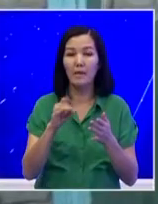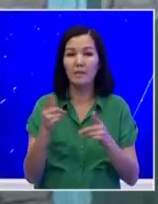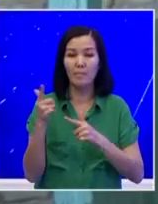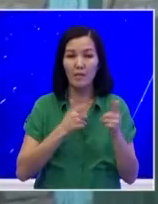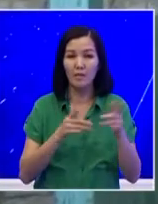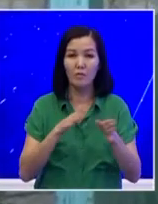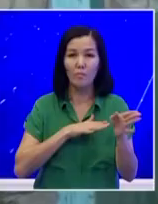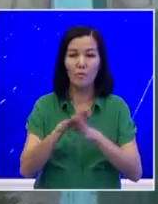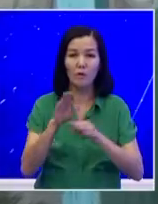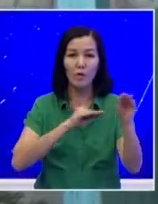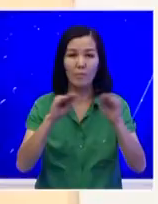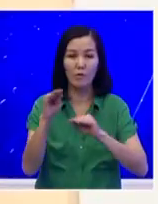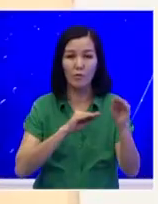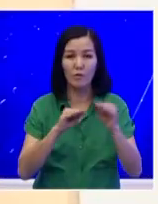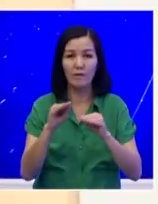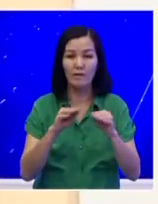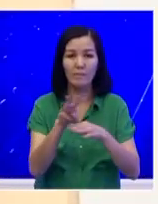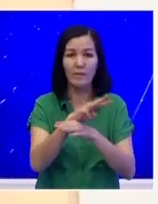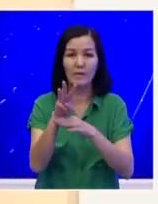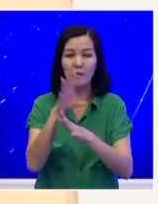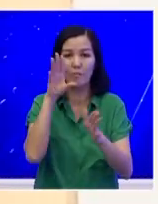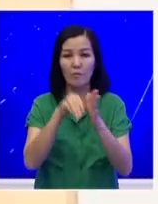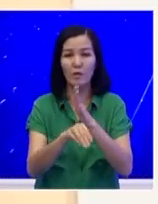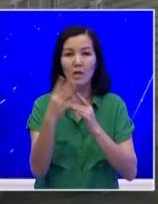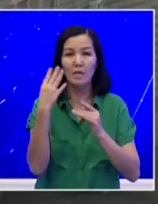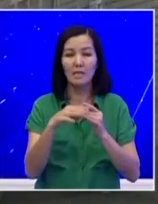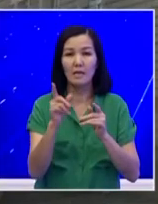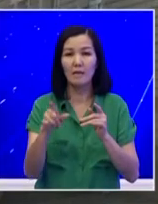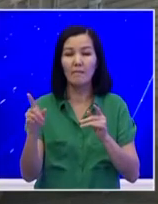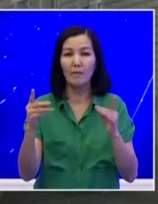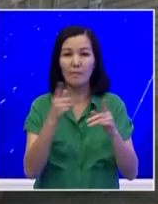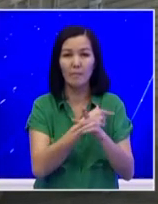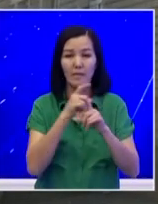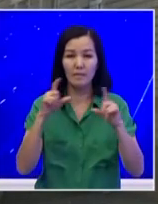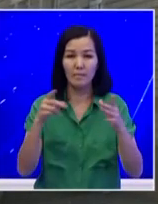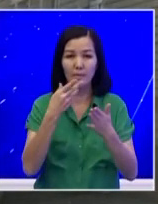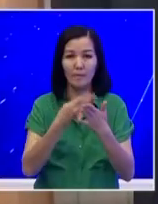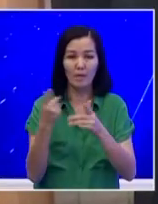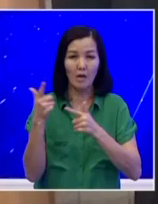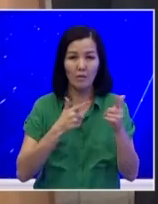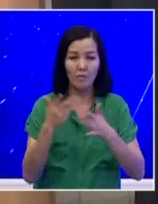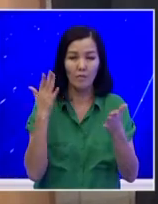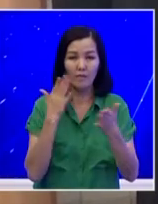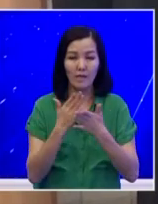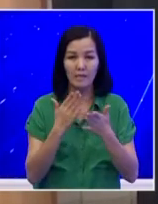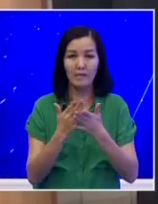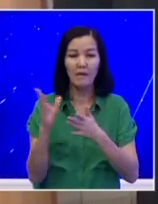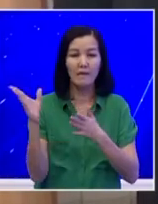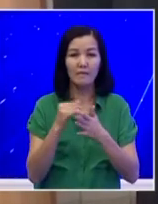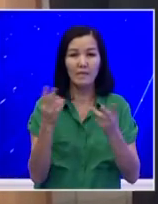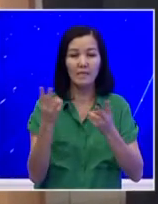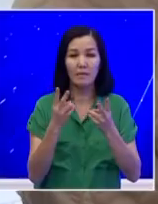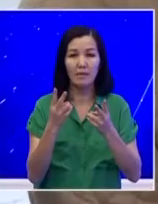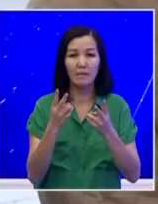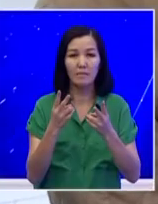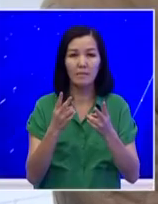и полностью оборудован провизорный центр вместимостью более 40 пациентов. Медперсонал клиники также готов к оказанию всех необходимых